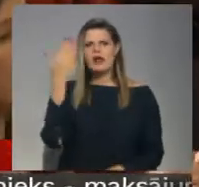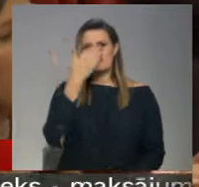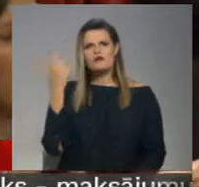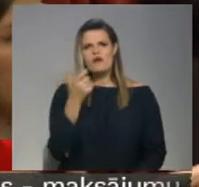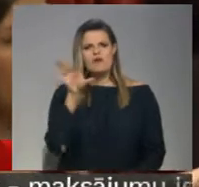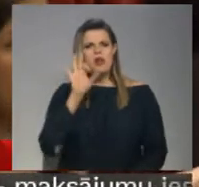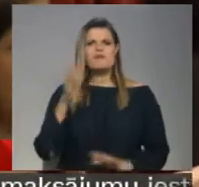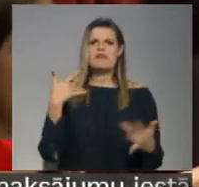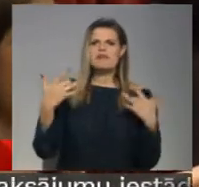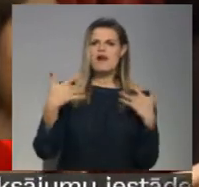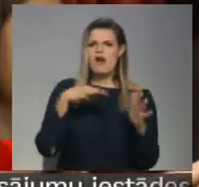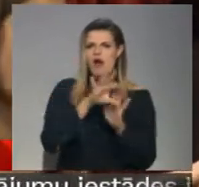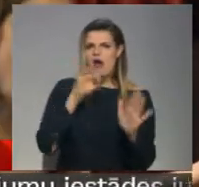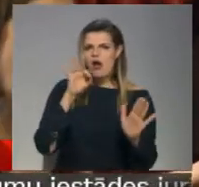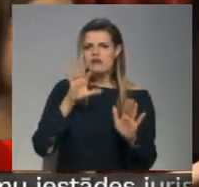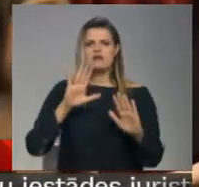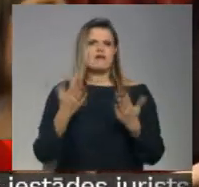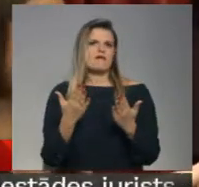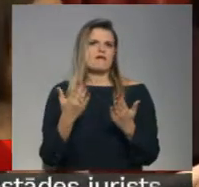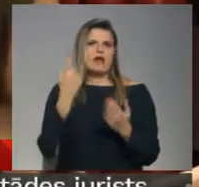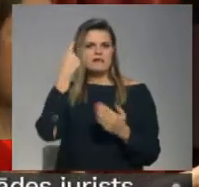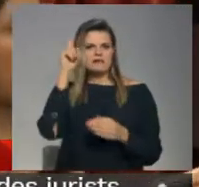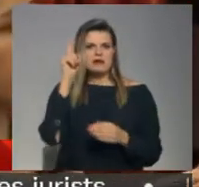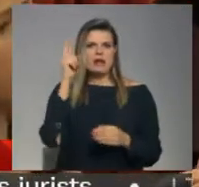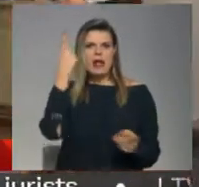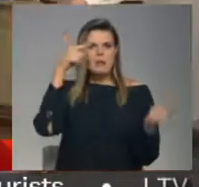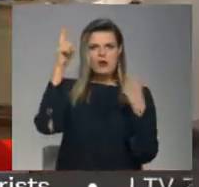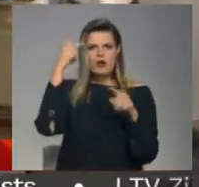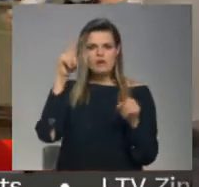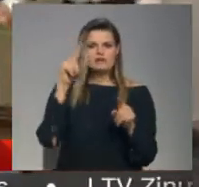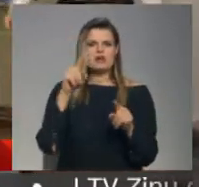kinofilmas vai teātra izrādes, kā arī vienu improvizāciju par doto tēmu.